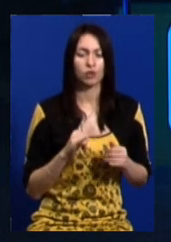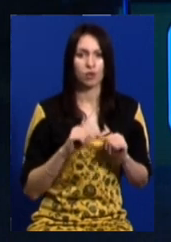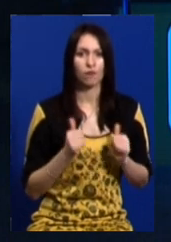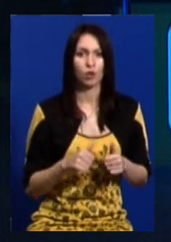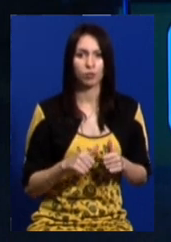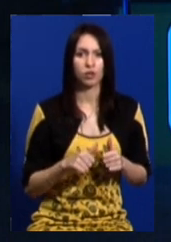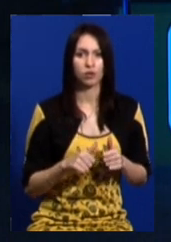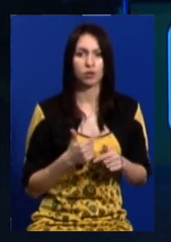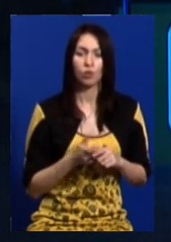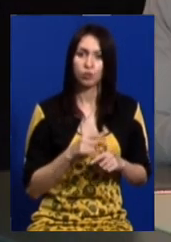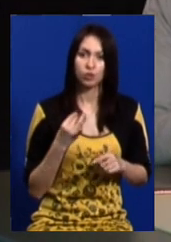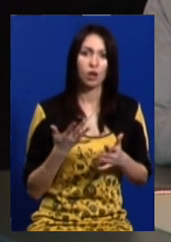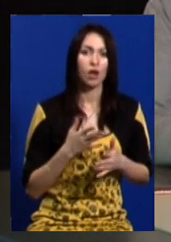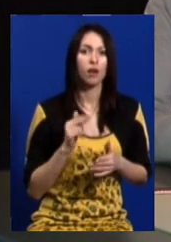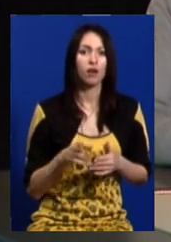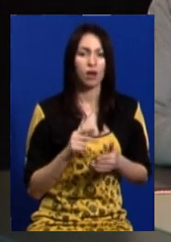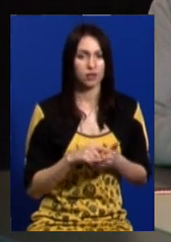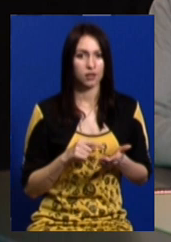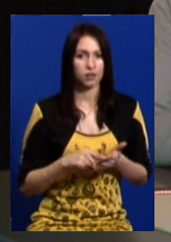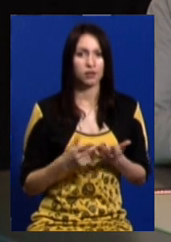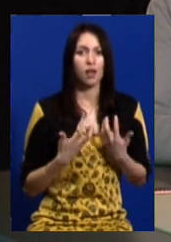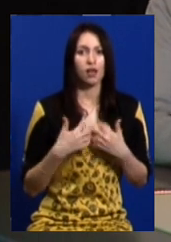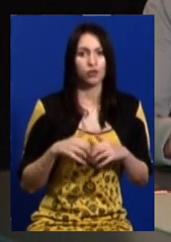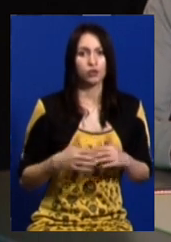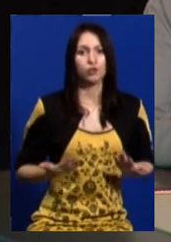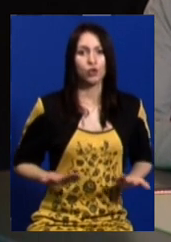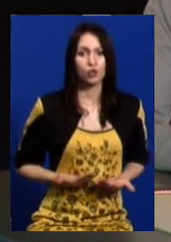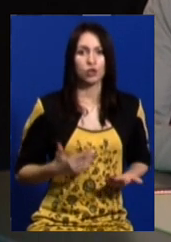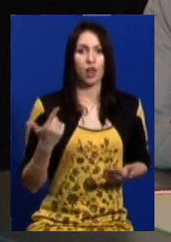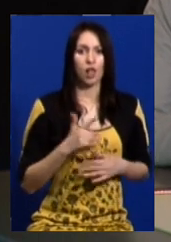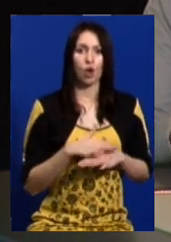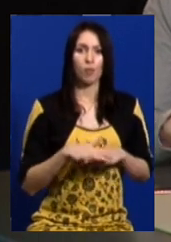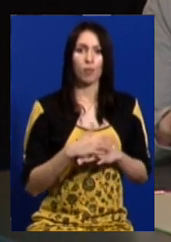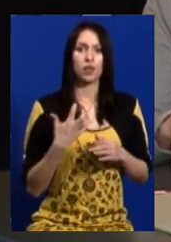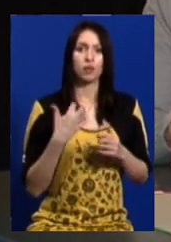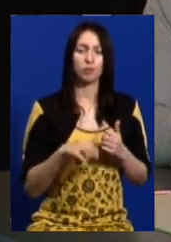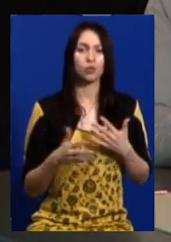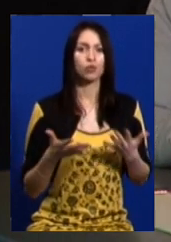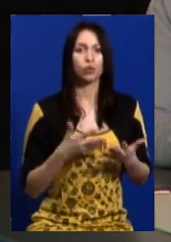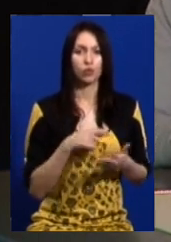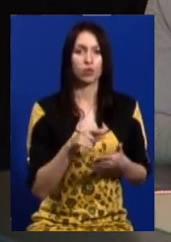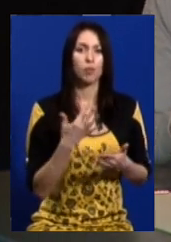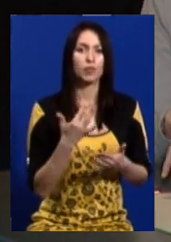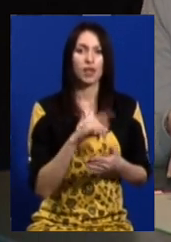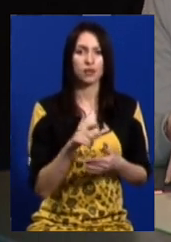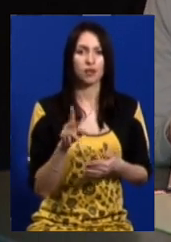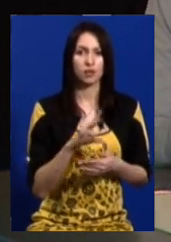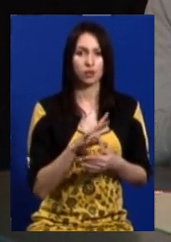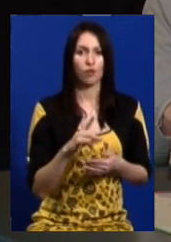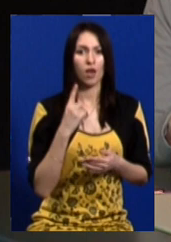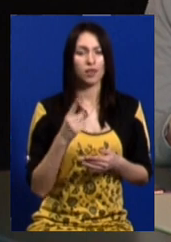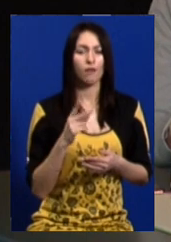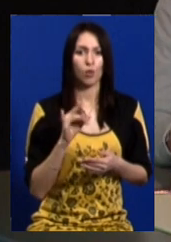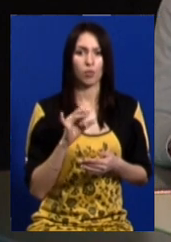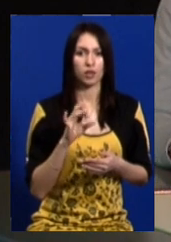оформитися. А ось дуже цікаво, яким чином поділяється кількість мешканців громади, між, якщо там кілька церков знаходиться одного